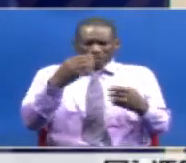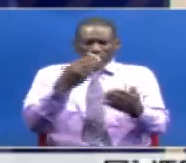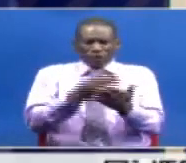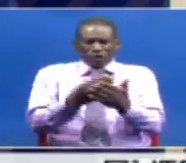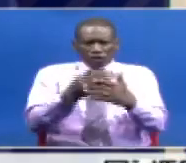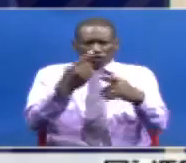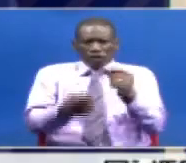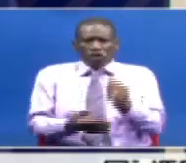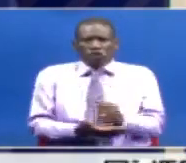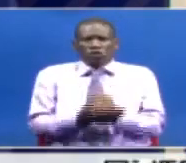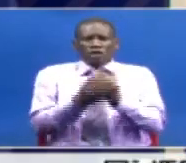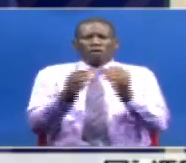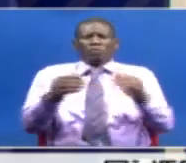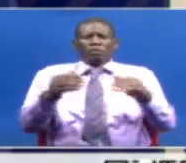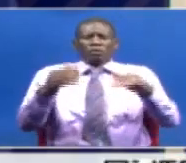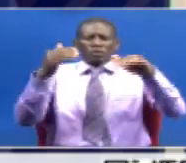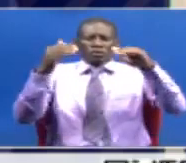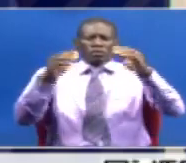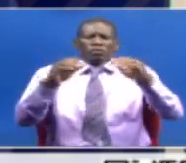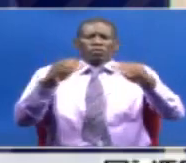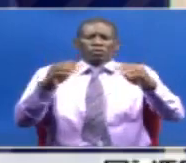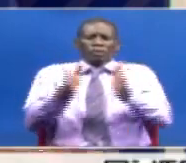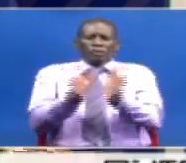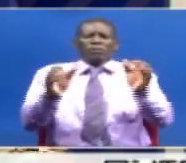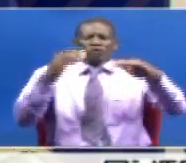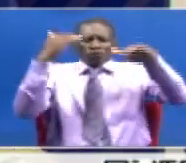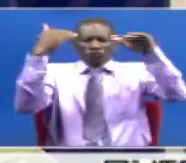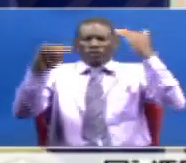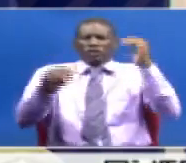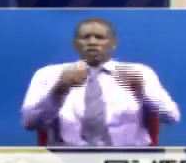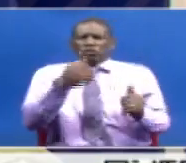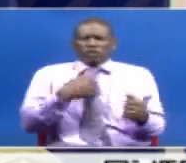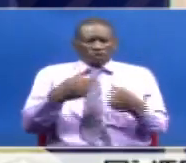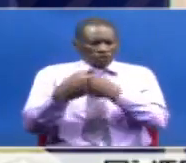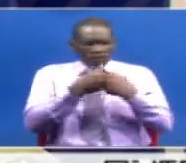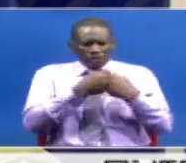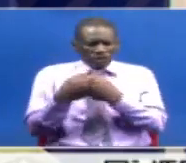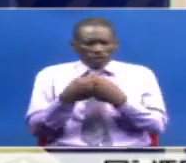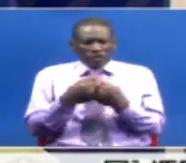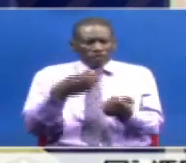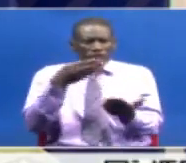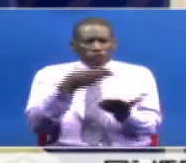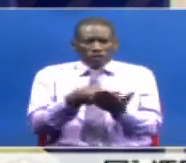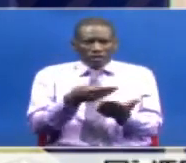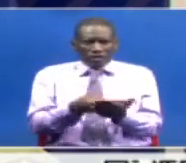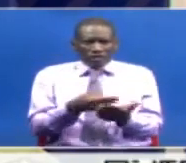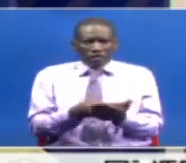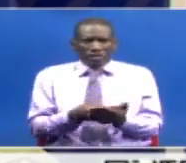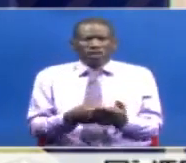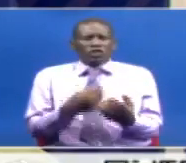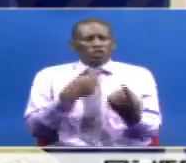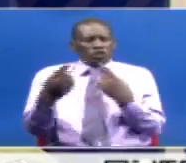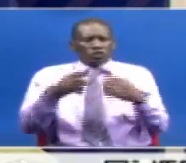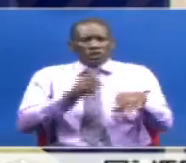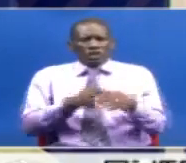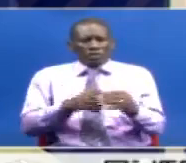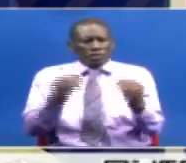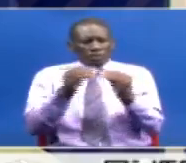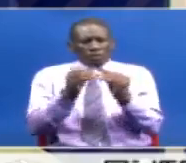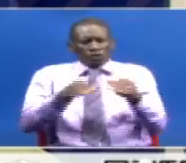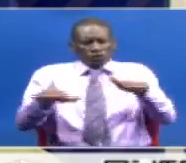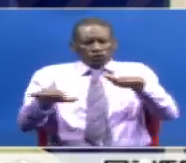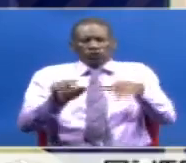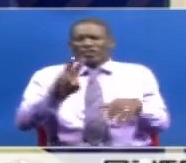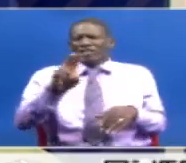kusaidia vyuo vikuu vya umma nchini ambavyo vimekuwa vikikumbwa na changamoto za kifedha. Na akiongea wakati wa warsha ya manaibu